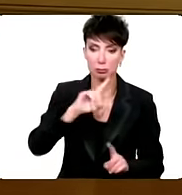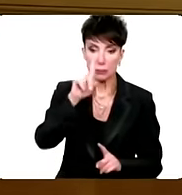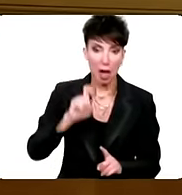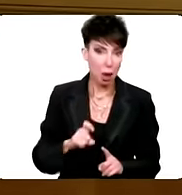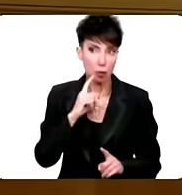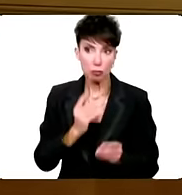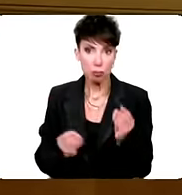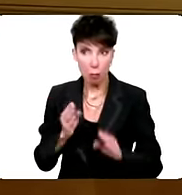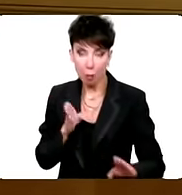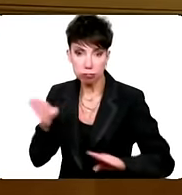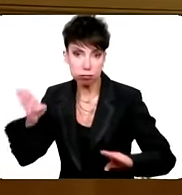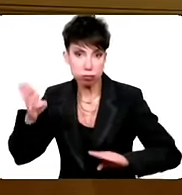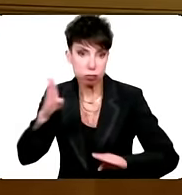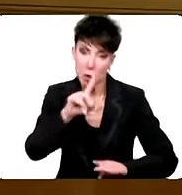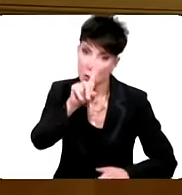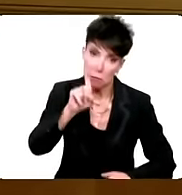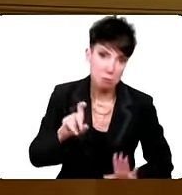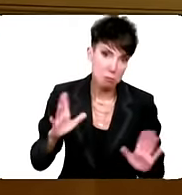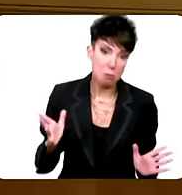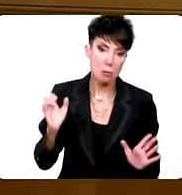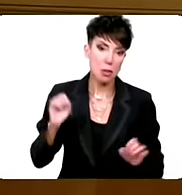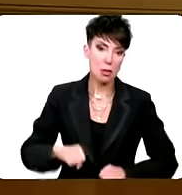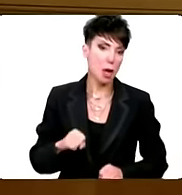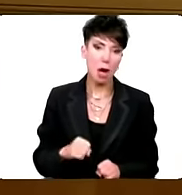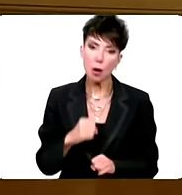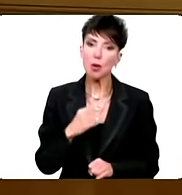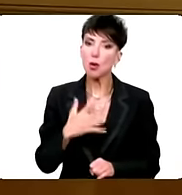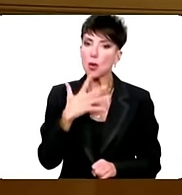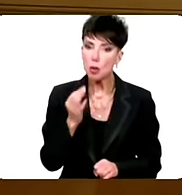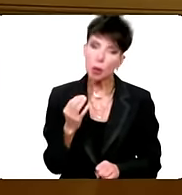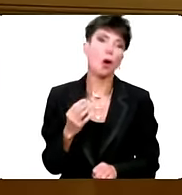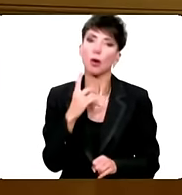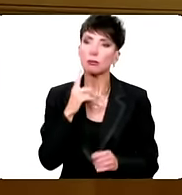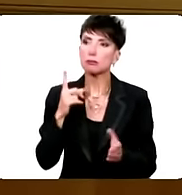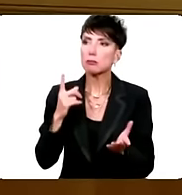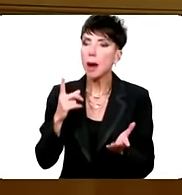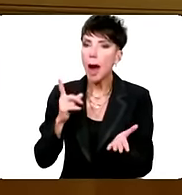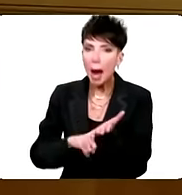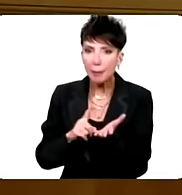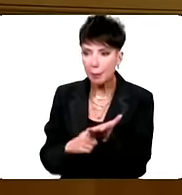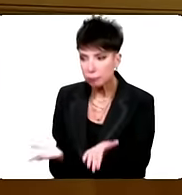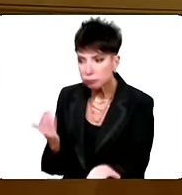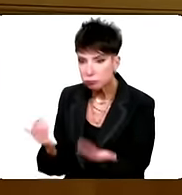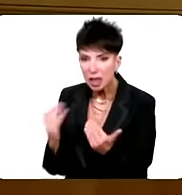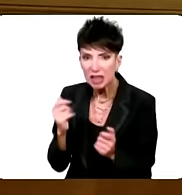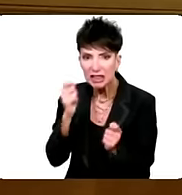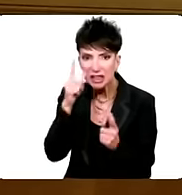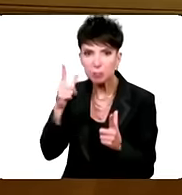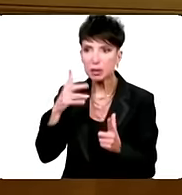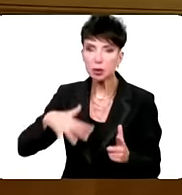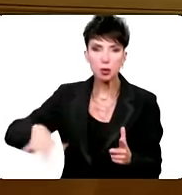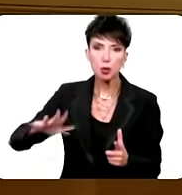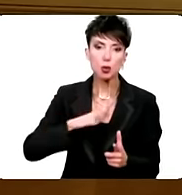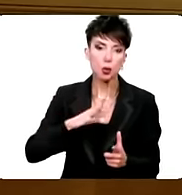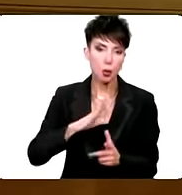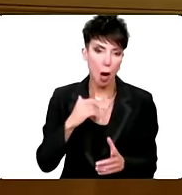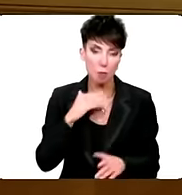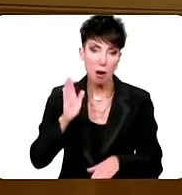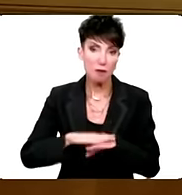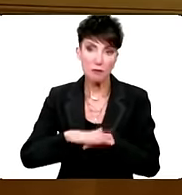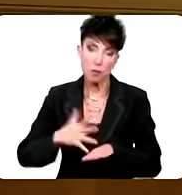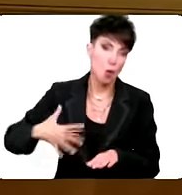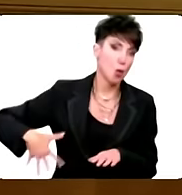τελικά. Απεδείχθηκε ότι δεν καταφέραμε να κινητοποιήσουμε δικό μας κόσμο. Και αυτό δεν είναι μόνο δικιά μου ευθύνη. Είναι ευθύνη όλων μας, αν θέλουμε να